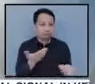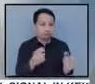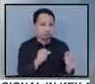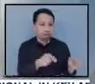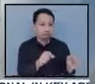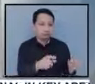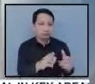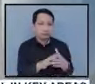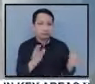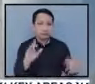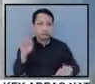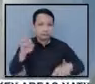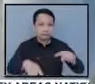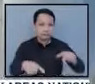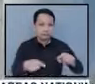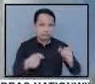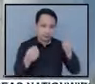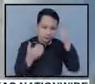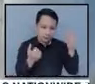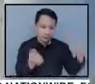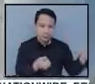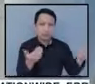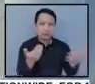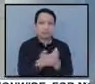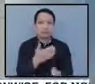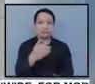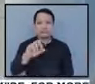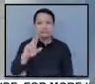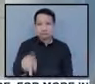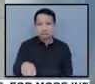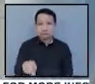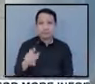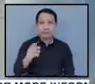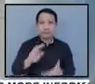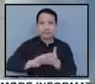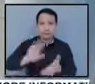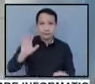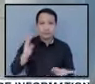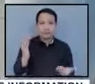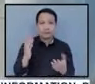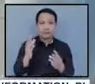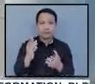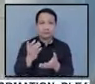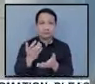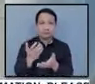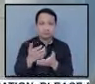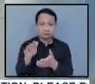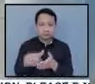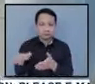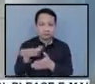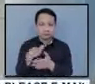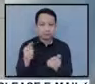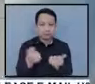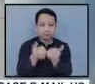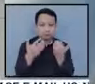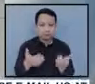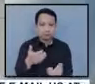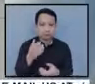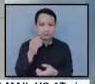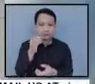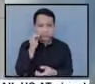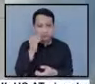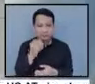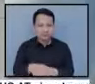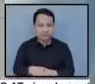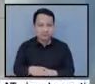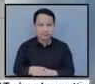nila kayang sundin ang bagong SRP lalo't mataas pa rin ang presyo sa mga pangunahin nilang supply ng sibuyas. Si Joshua